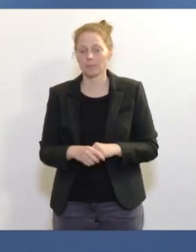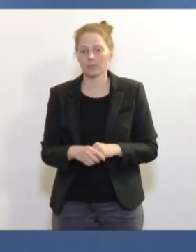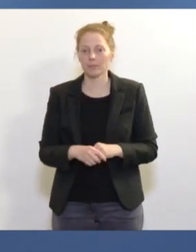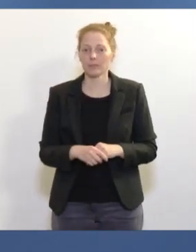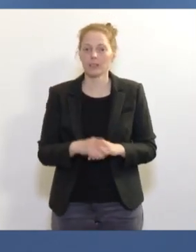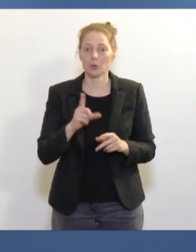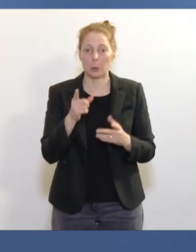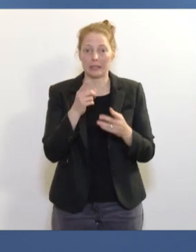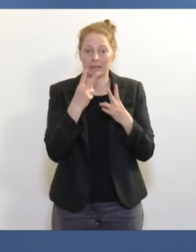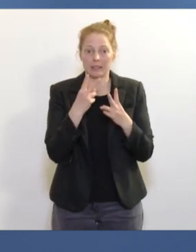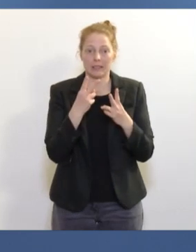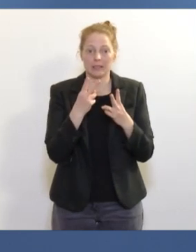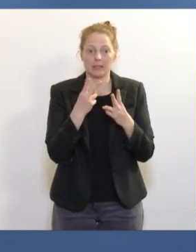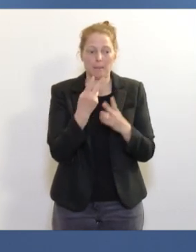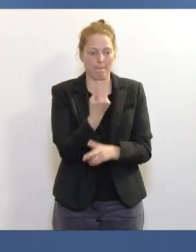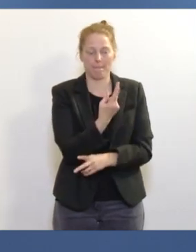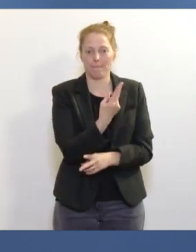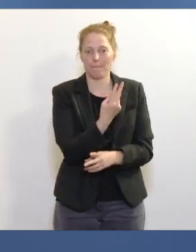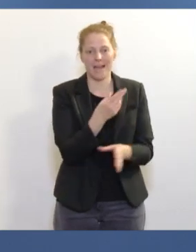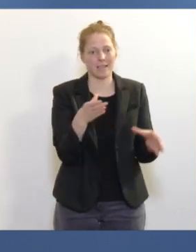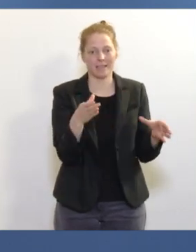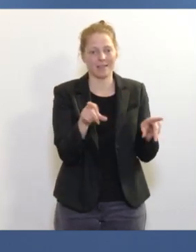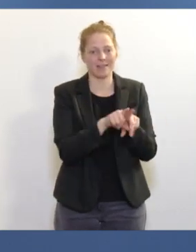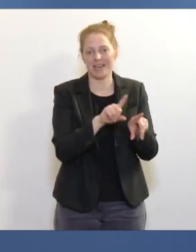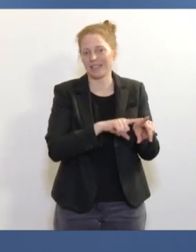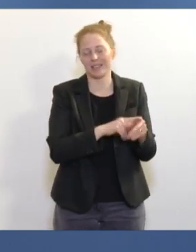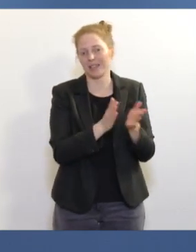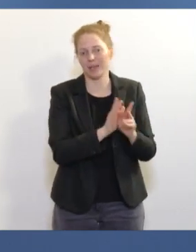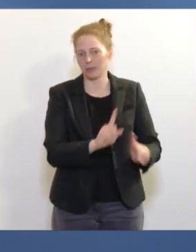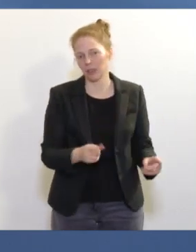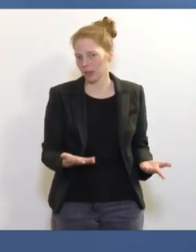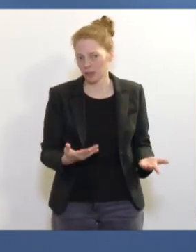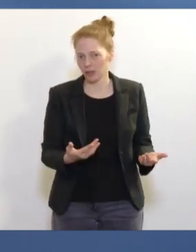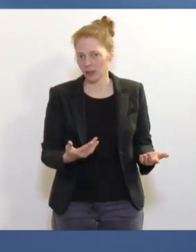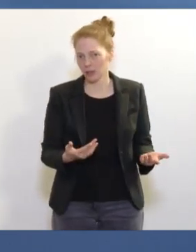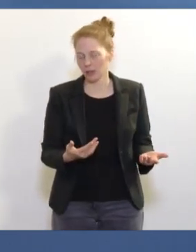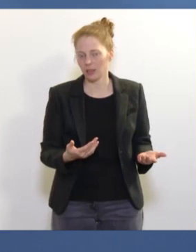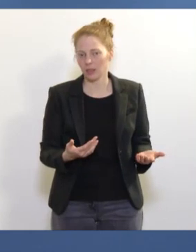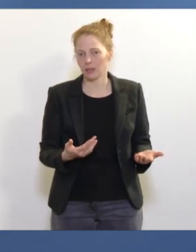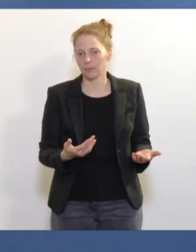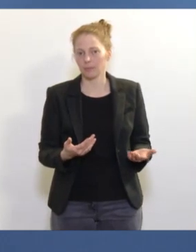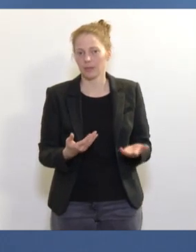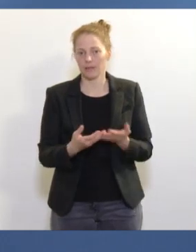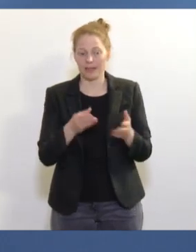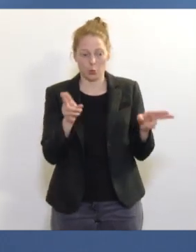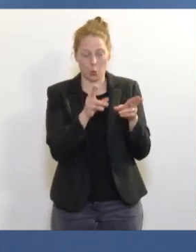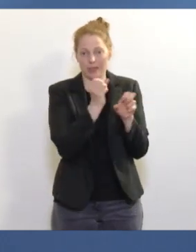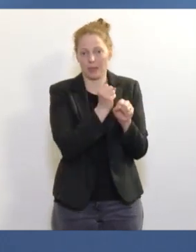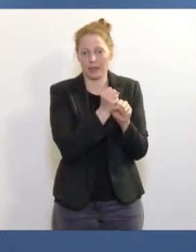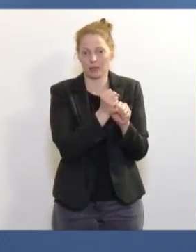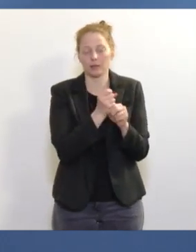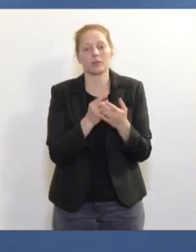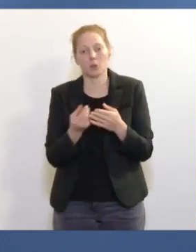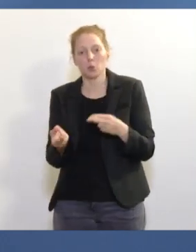kann in die zwei Sachen nicht mal den einen kumulieren. Was ja meine schon eine Evidenz ist. Das heißt, den, den am Chômage partiell ist, kann